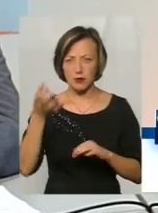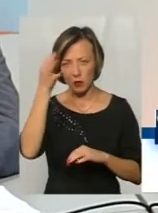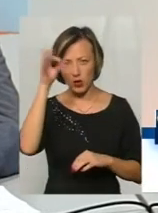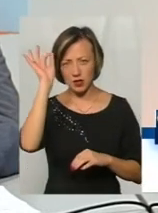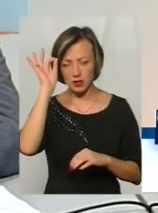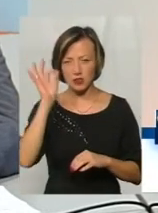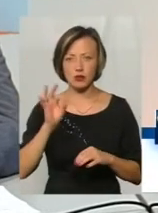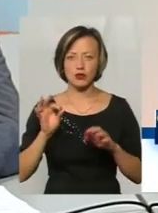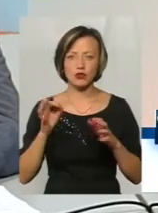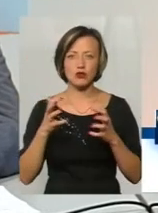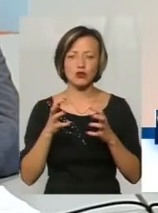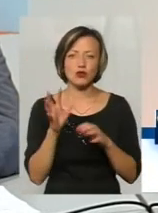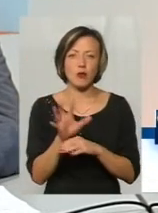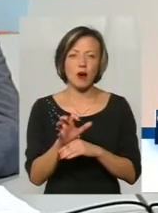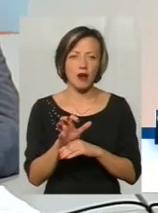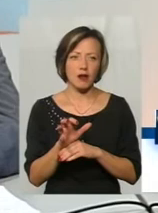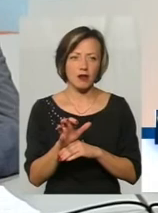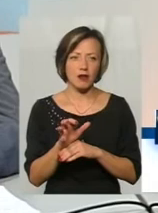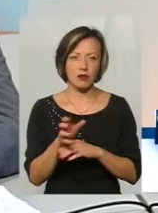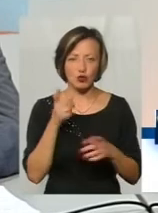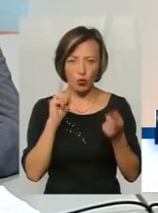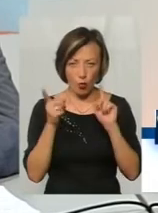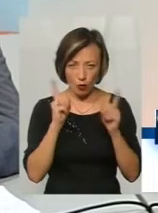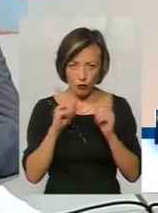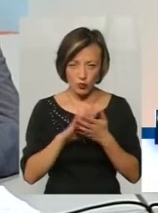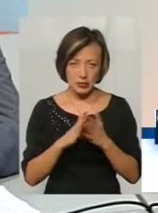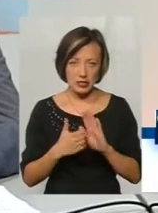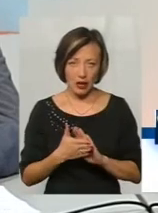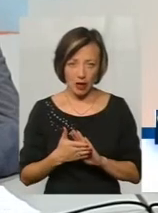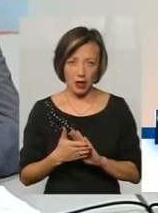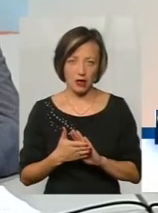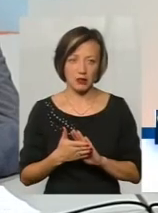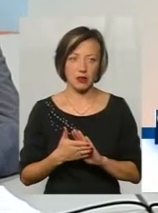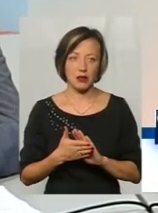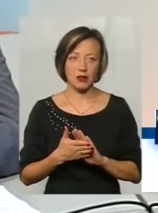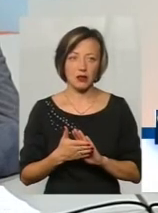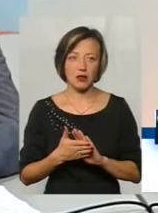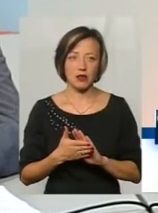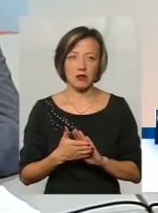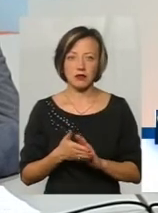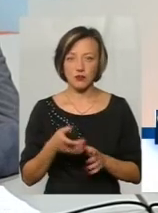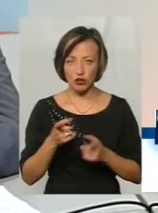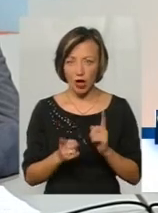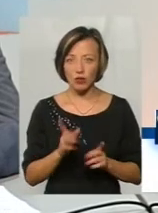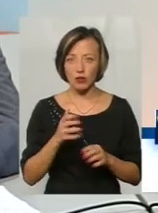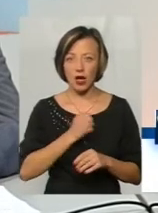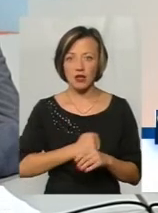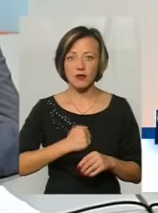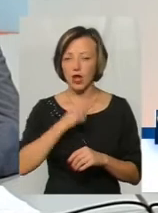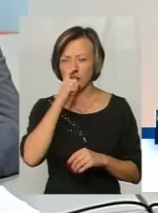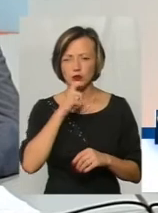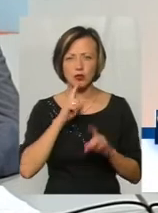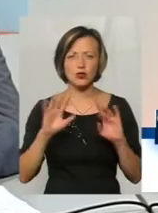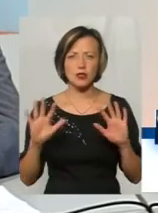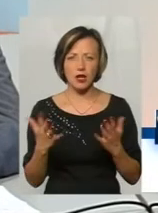поліцію, собака в шоковому стані. Ну, звісно, вона буде агресивна, вона не розуміє, що з нею сталося.